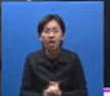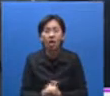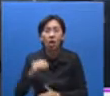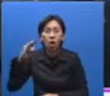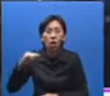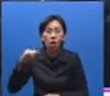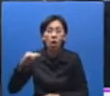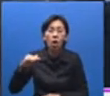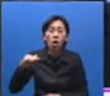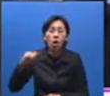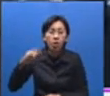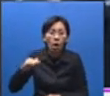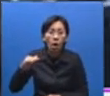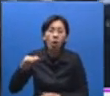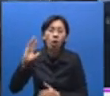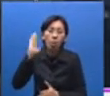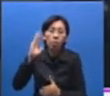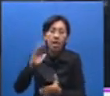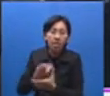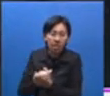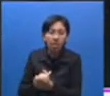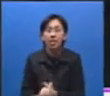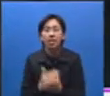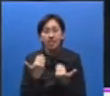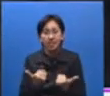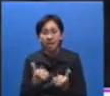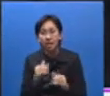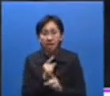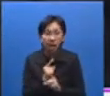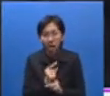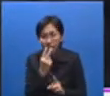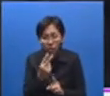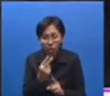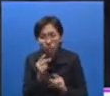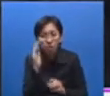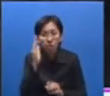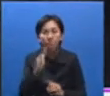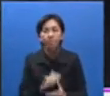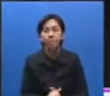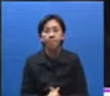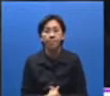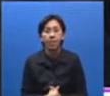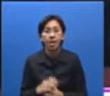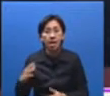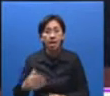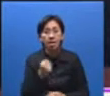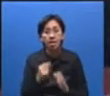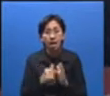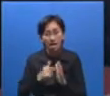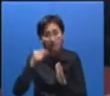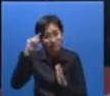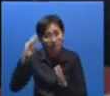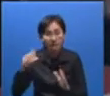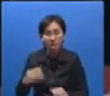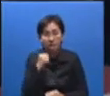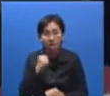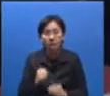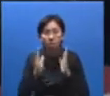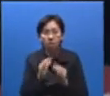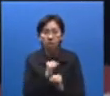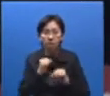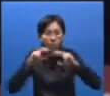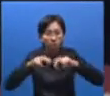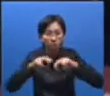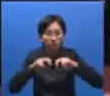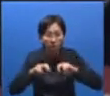น้องสามีที่นำมาฝังไว้เจ้าหน้าที่อยู่ระหว่างการติดตามขยายผลต่อไปจากการยึดยาบ้านจำนวนมากครั้งนี้เจ้าหน้าที่วิเคราะห์